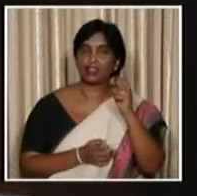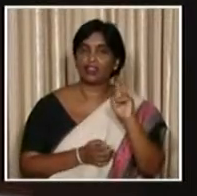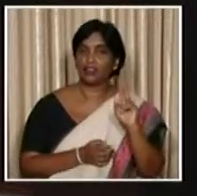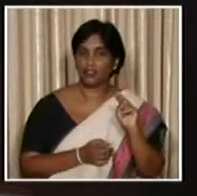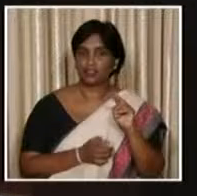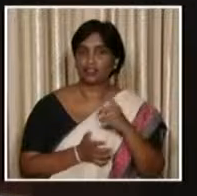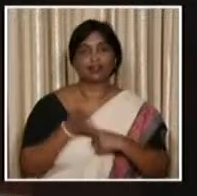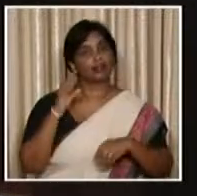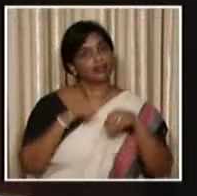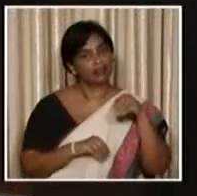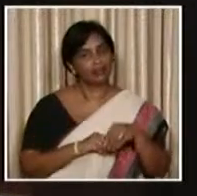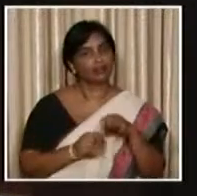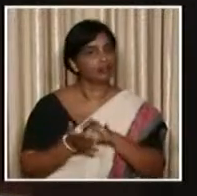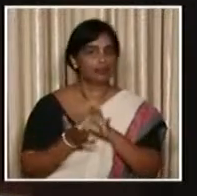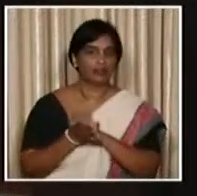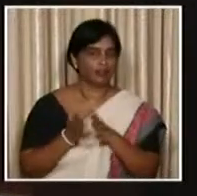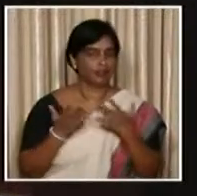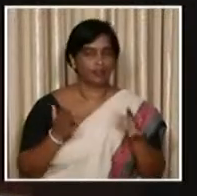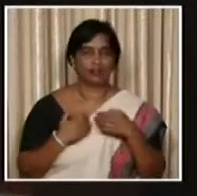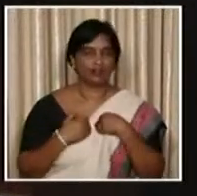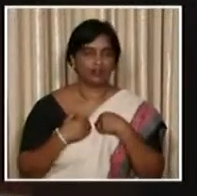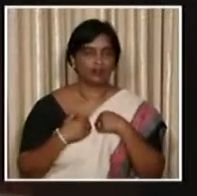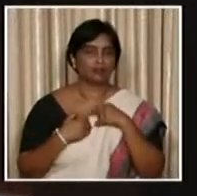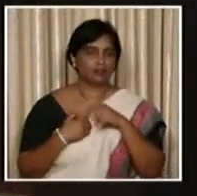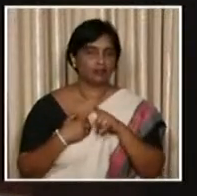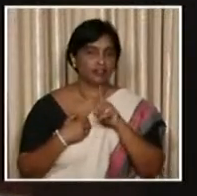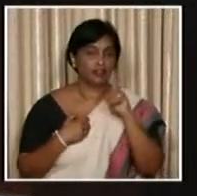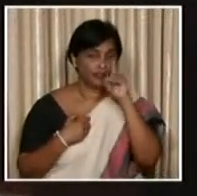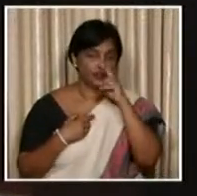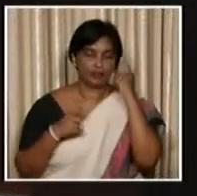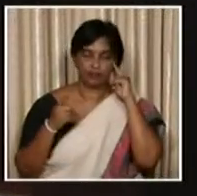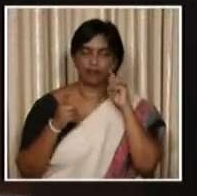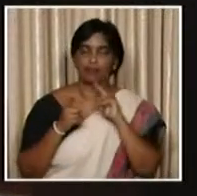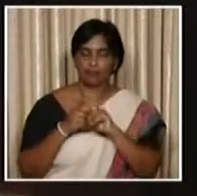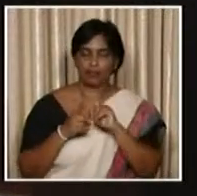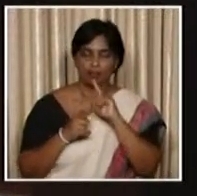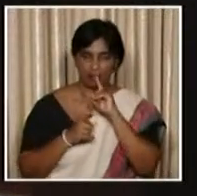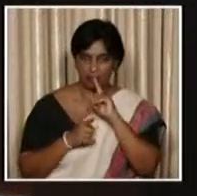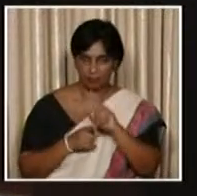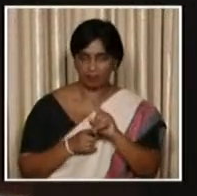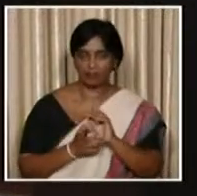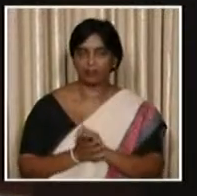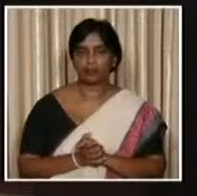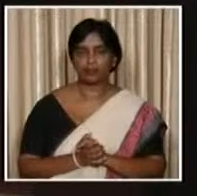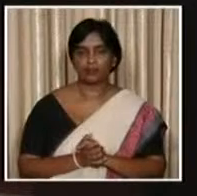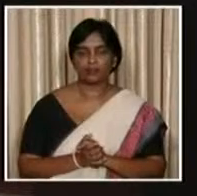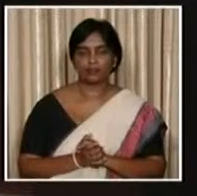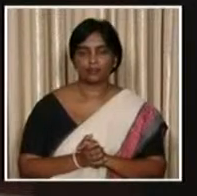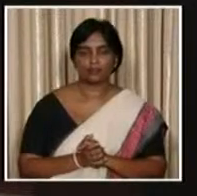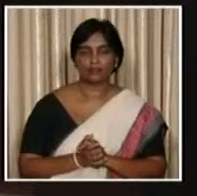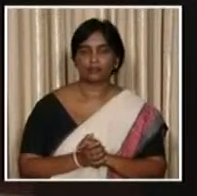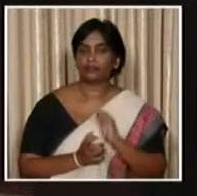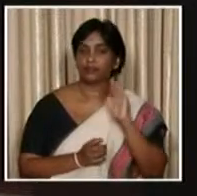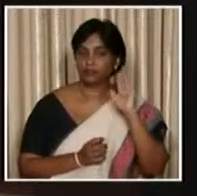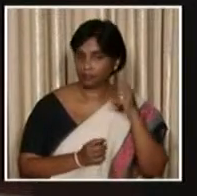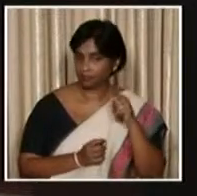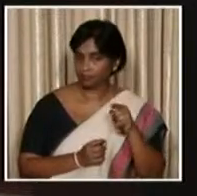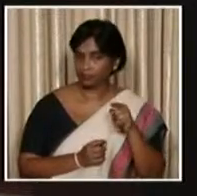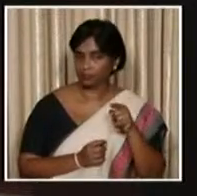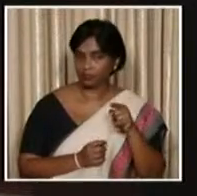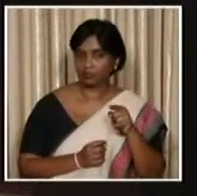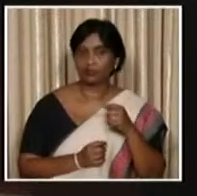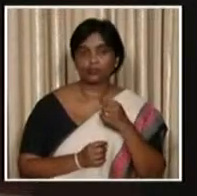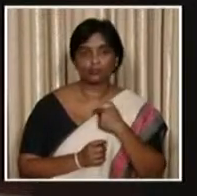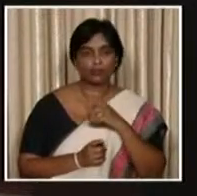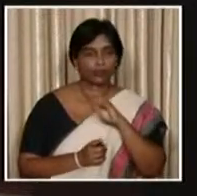2020 මහමැතිවරණයනේ. ඉතින් මම ඒක ඔබතුමාට පළවෙනි කාරණාව හැටියට පැහැදිලි කරන්න කැමති. විශේෂයෙන්ම